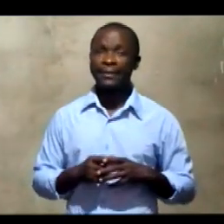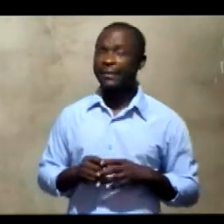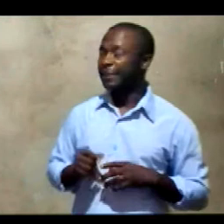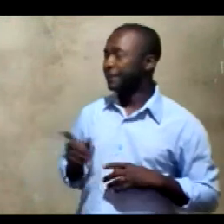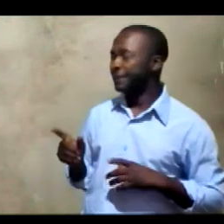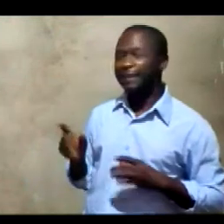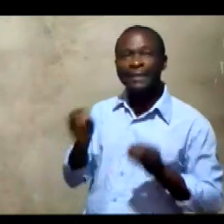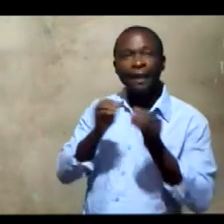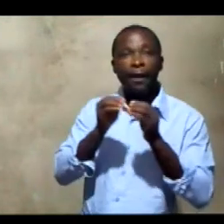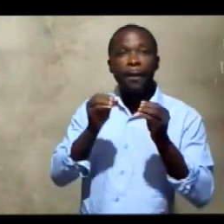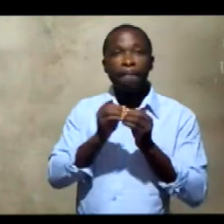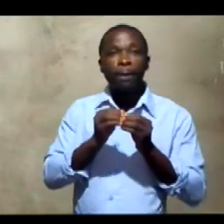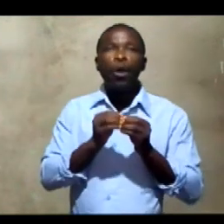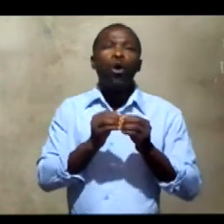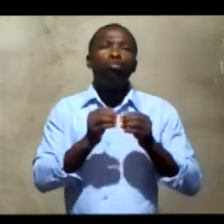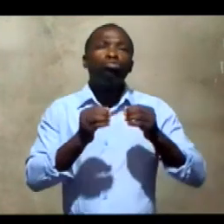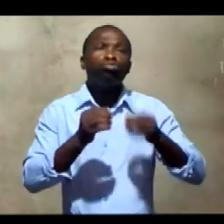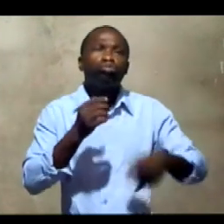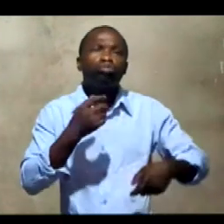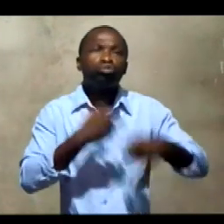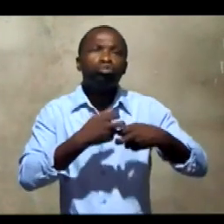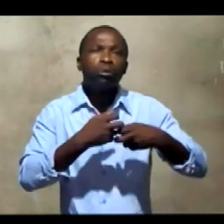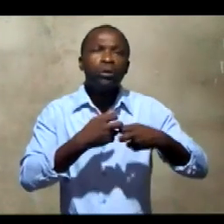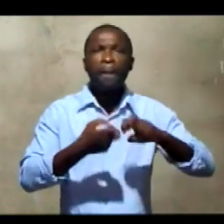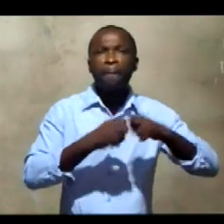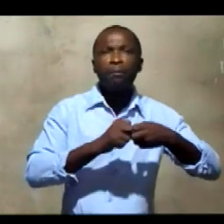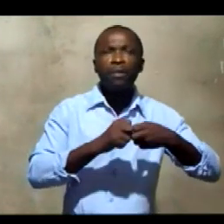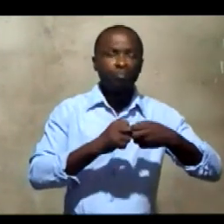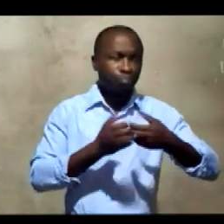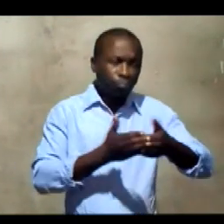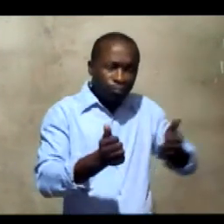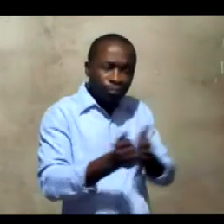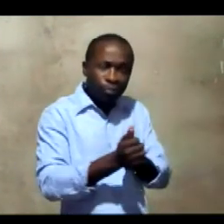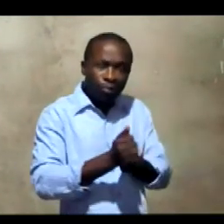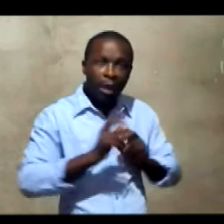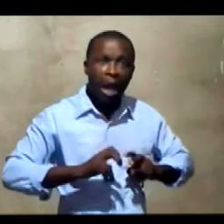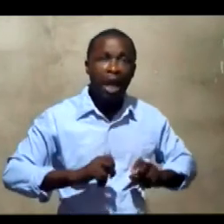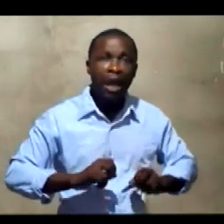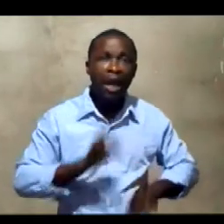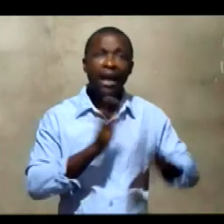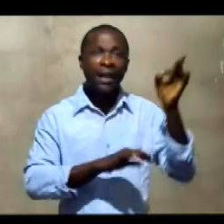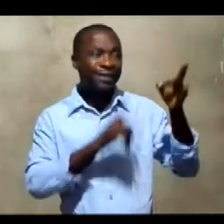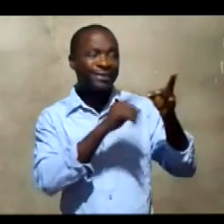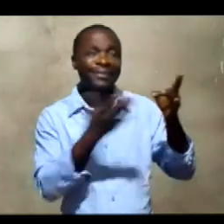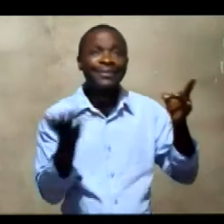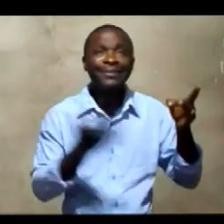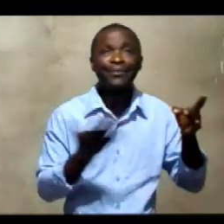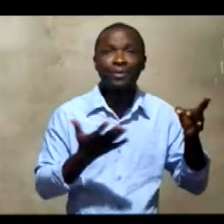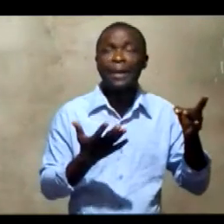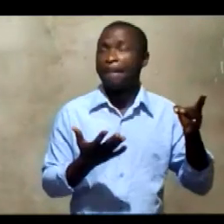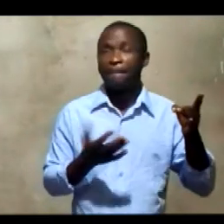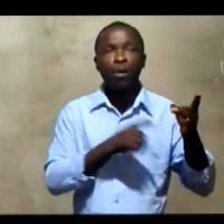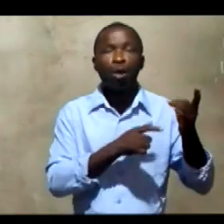la quintessence même de la finalité de la mission des Nations Unies, parce que la mission des Nations Unies a déployé plusieurs centaines